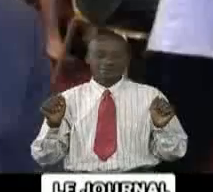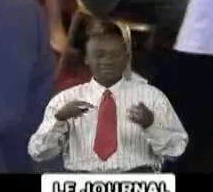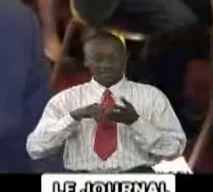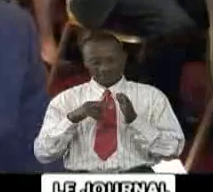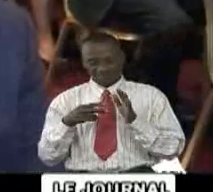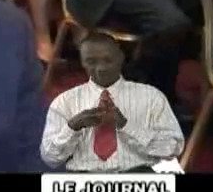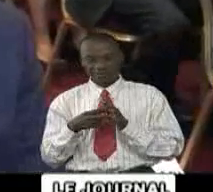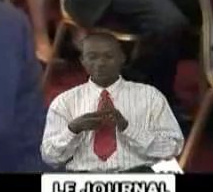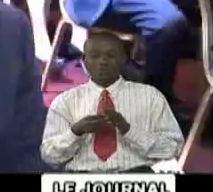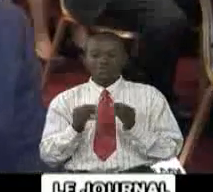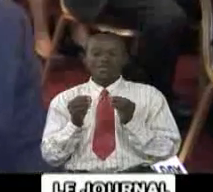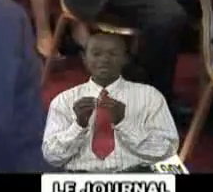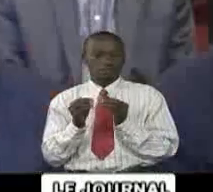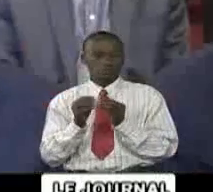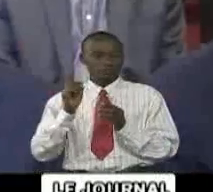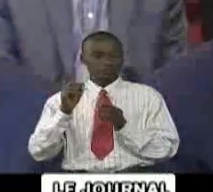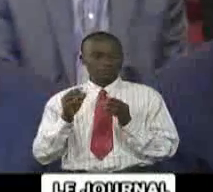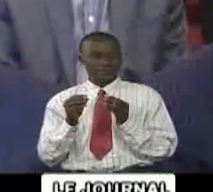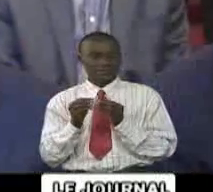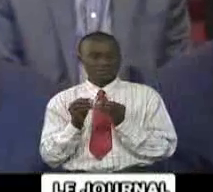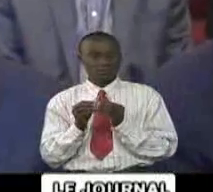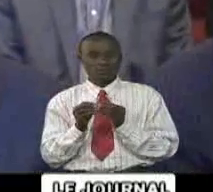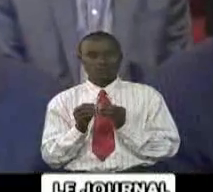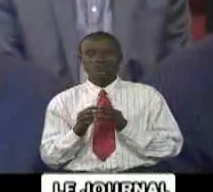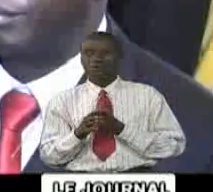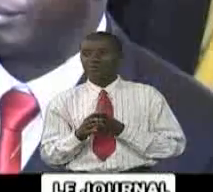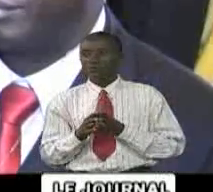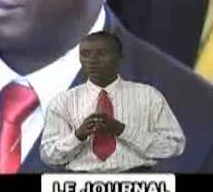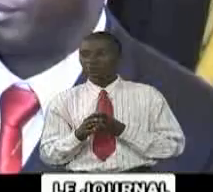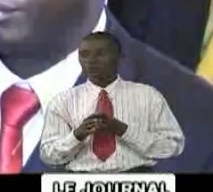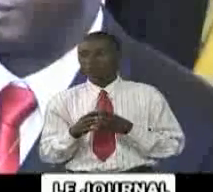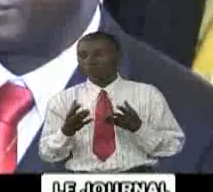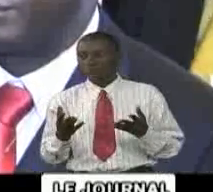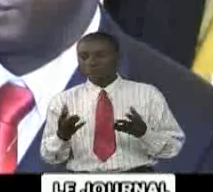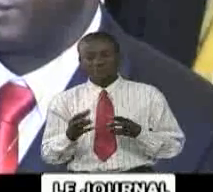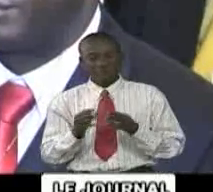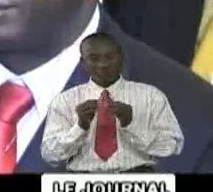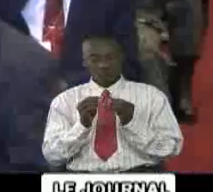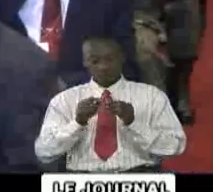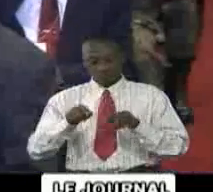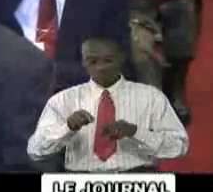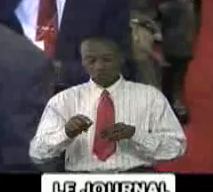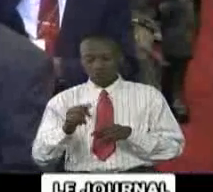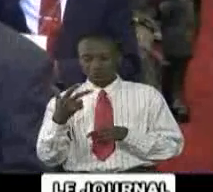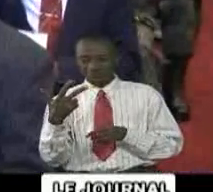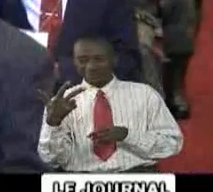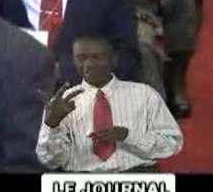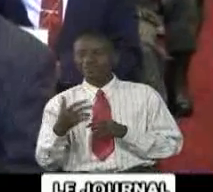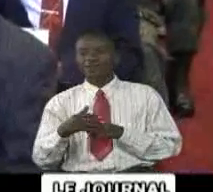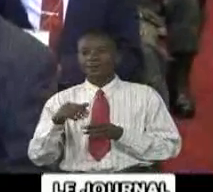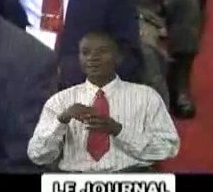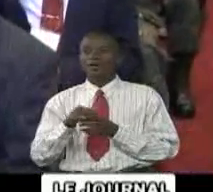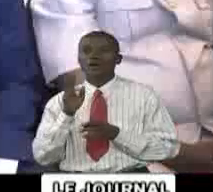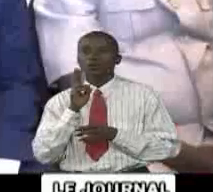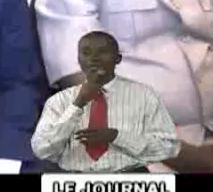assises aéronautiques de la République démocratique du Congo, dont l'ouverture a eu lieu ce mercredi 10 avril 2013 à l'hôtel